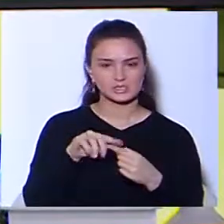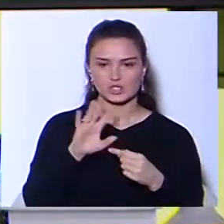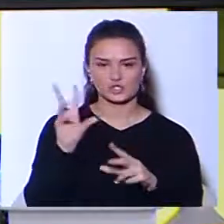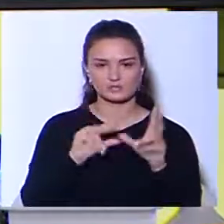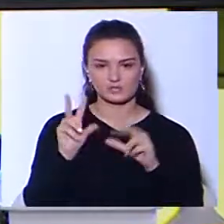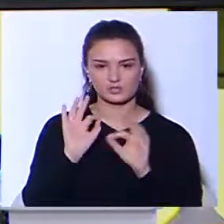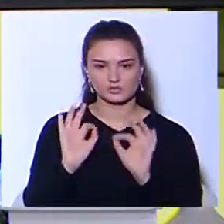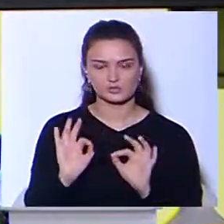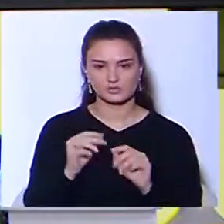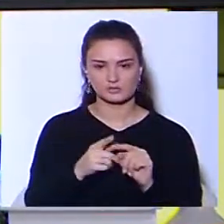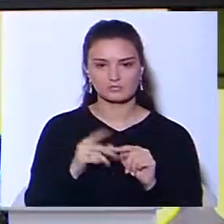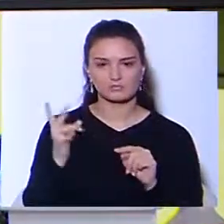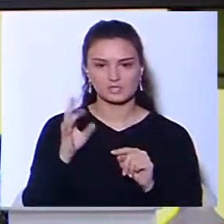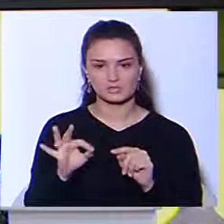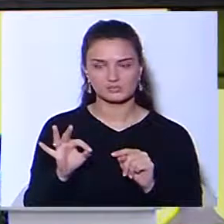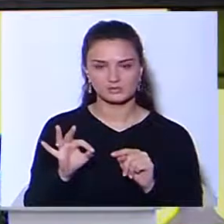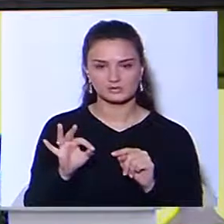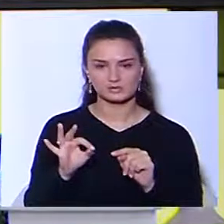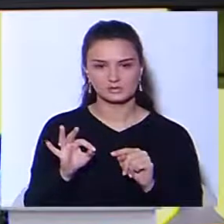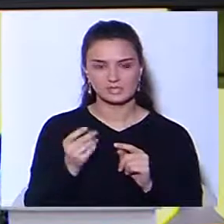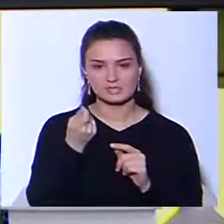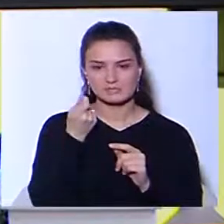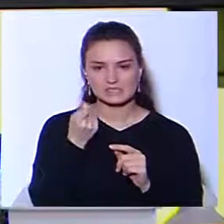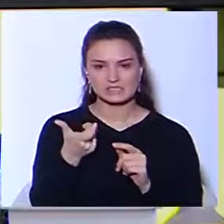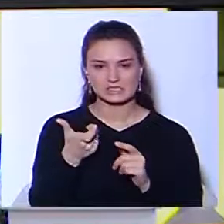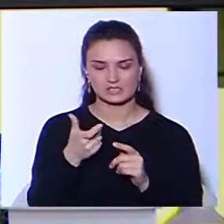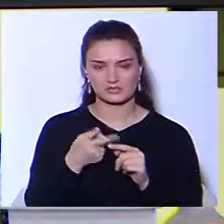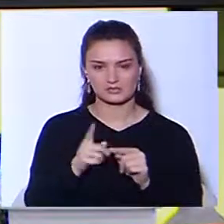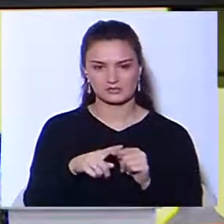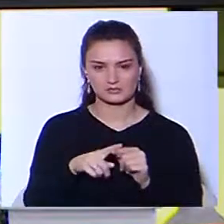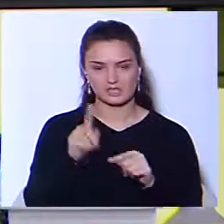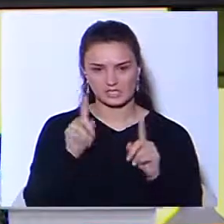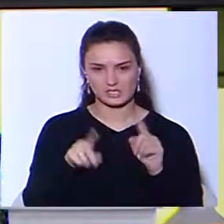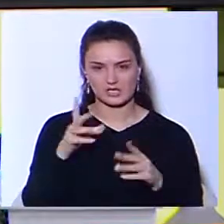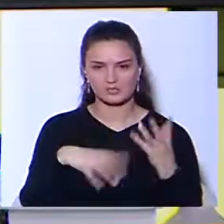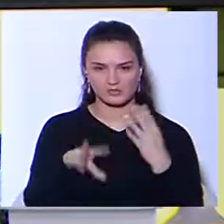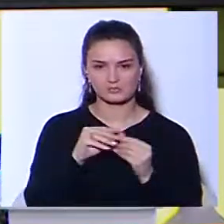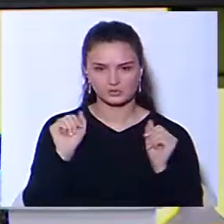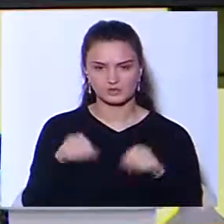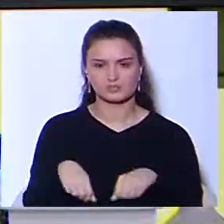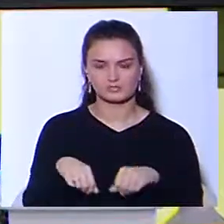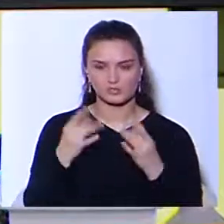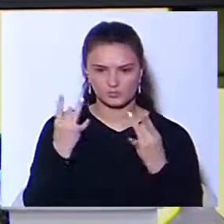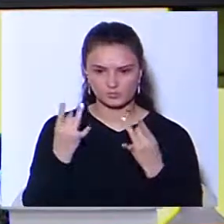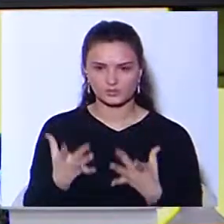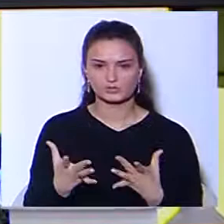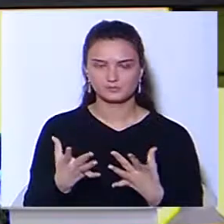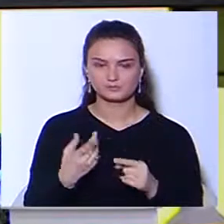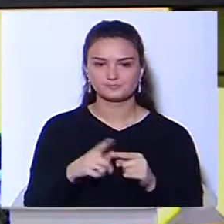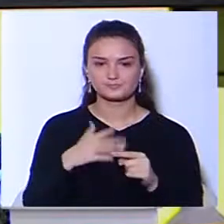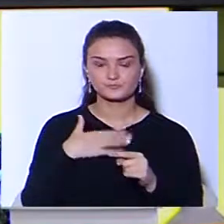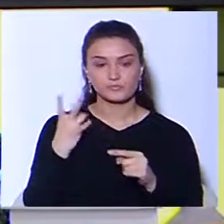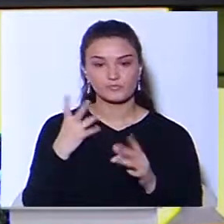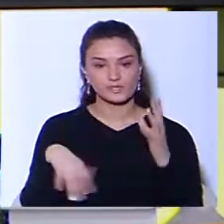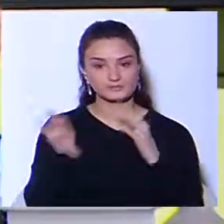ჩათვალა მიზანშეწონილად. Თუმცა მცირე რაოდენობით ხანდახან ყველაფერი შეიძლება უბრალოდ ჩვენ